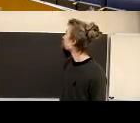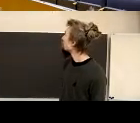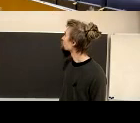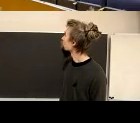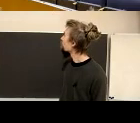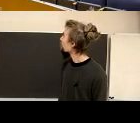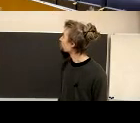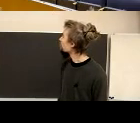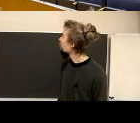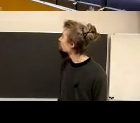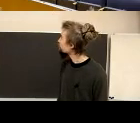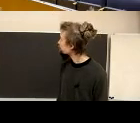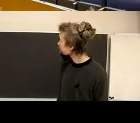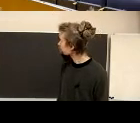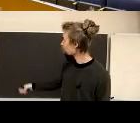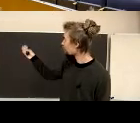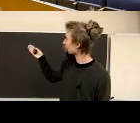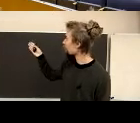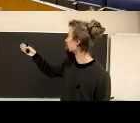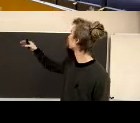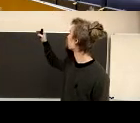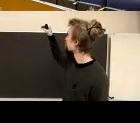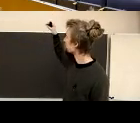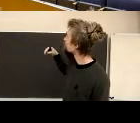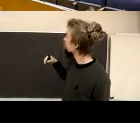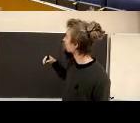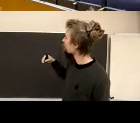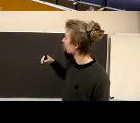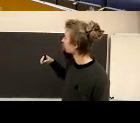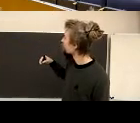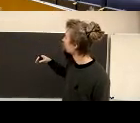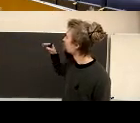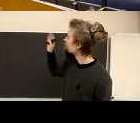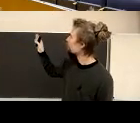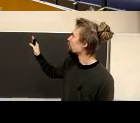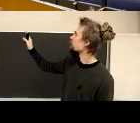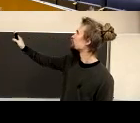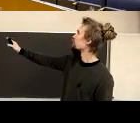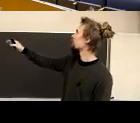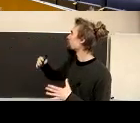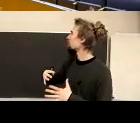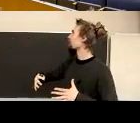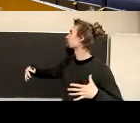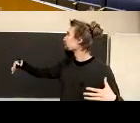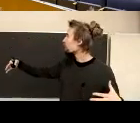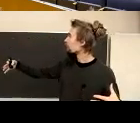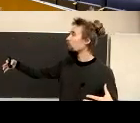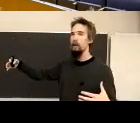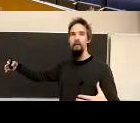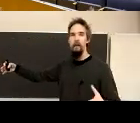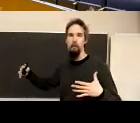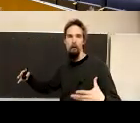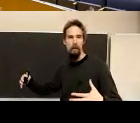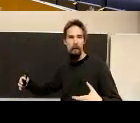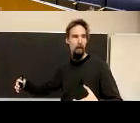mihin niin kuin hahmotus voi laajeta. Stoalaiset jo antiikissa esitti niin kuin vastaavan ajatuksen. Voidaan ajatella, että on tämmöinen ajallinen ja tilallinen